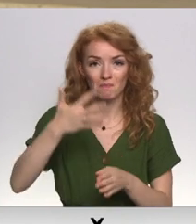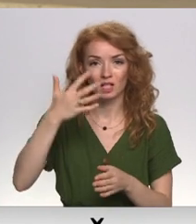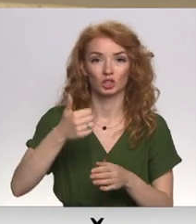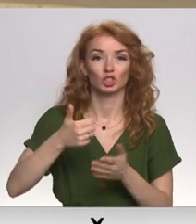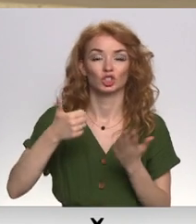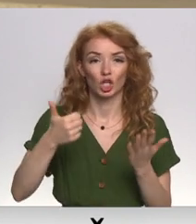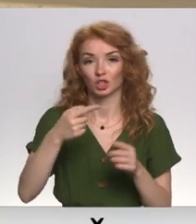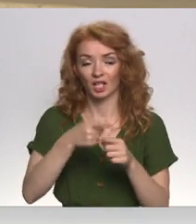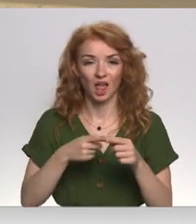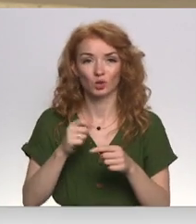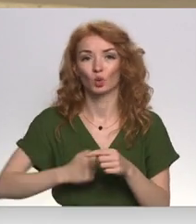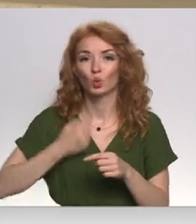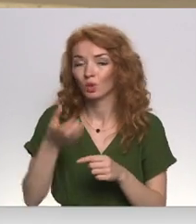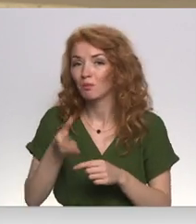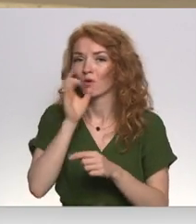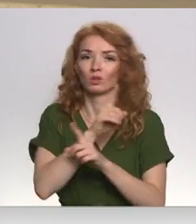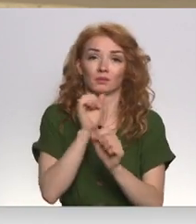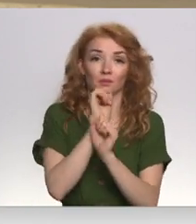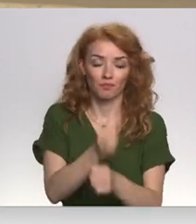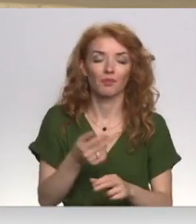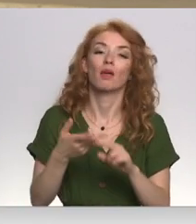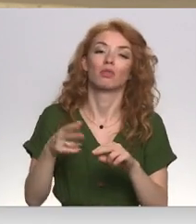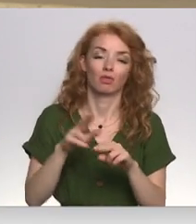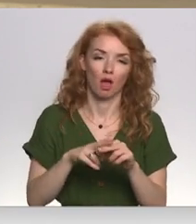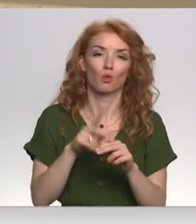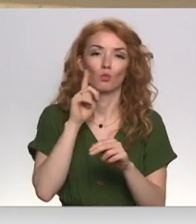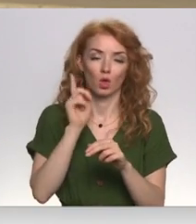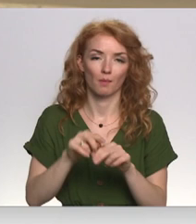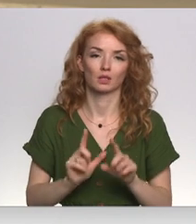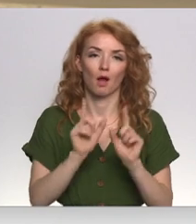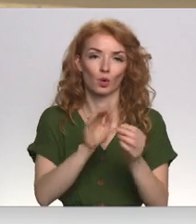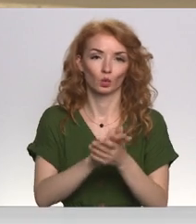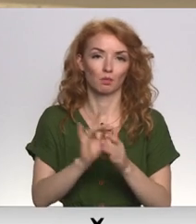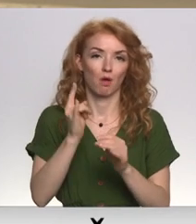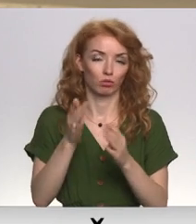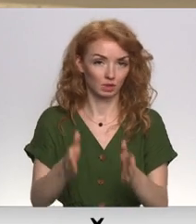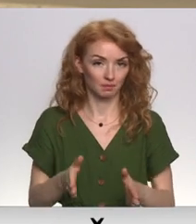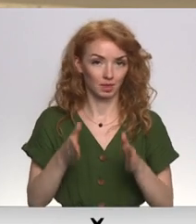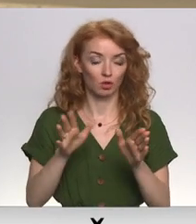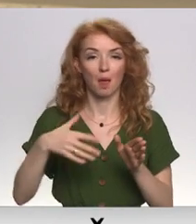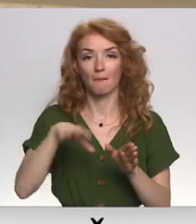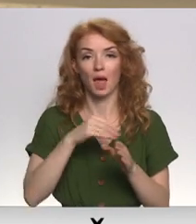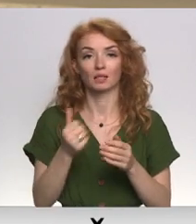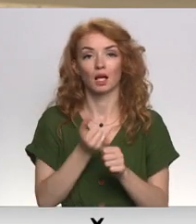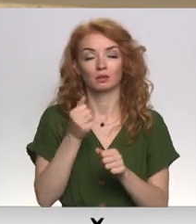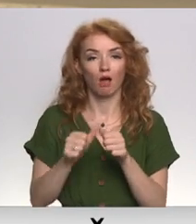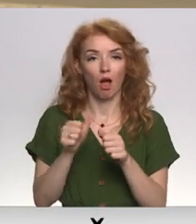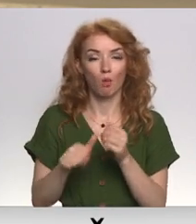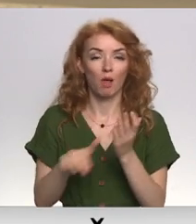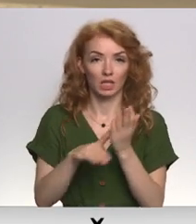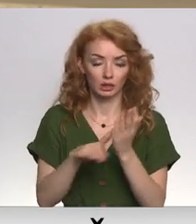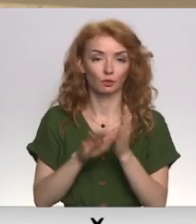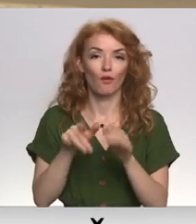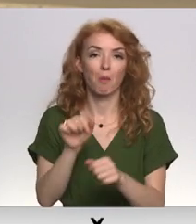bērns nespēja uzņemt to šķidrumu mājās, tad tie būtu tie gadījumi, kad ir jāvērš uzņemšanas nodaļā, ja, lai mēs ar medikamentu palīdzību varētu šo vemšanu